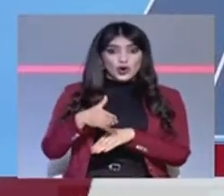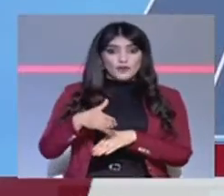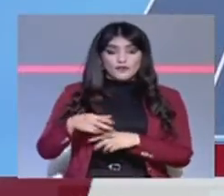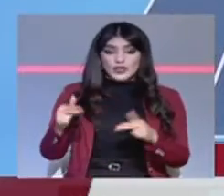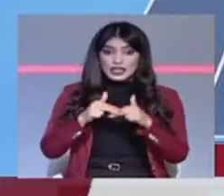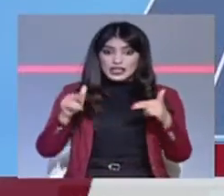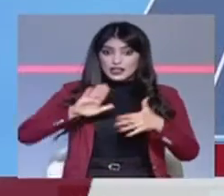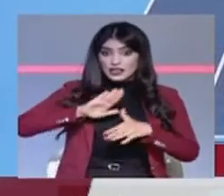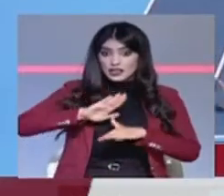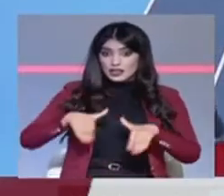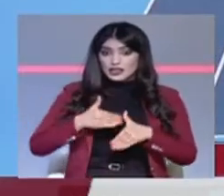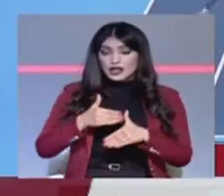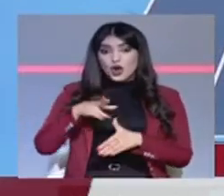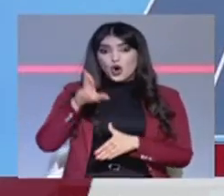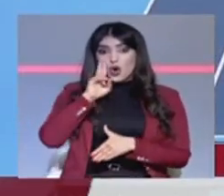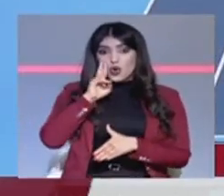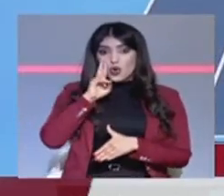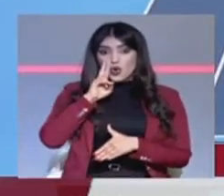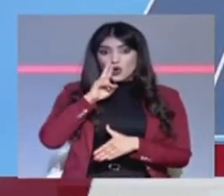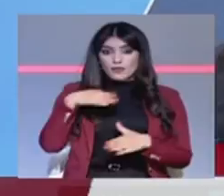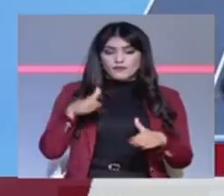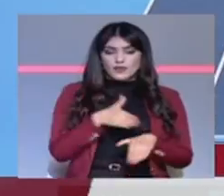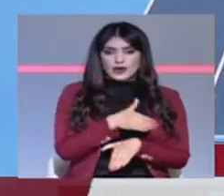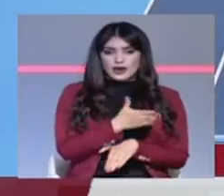النصف النهائي الروسي دانيال